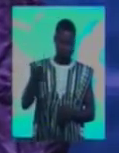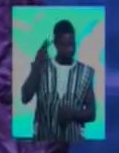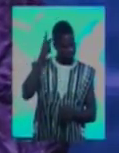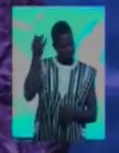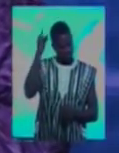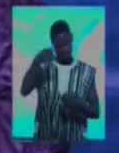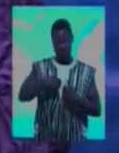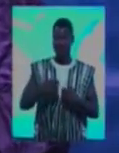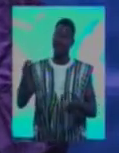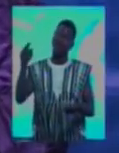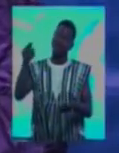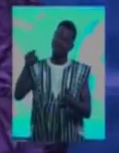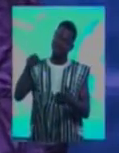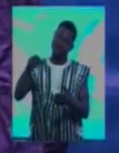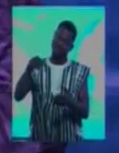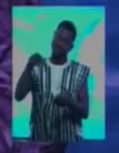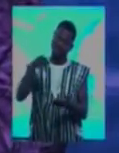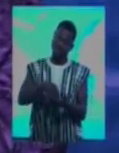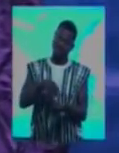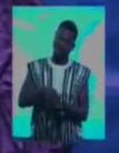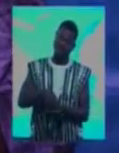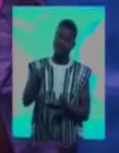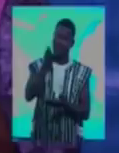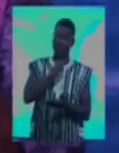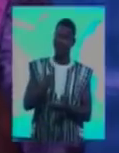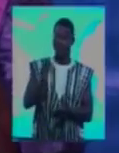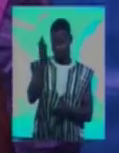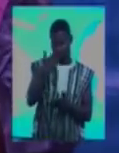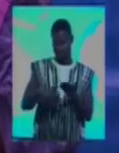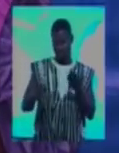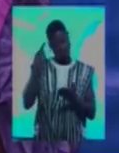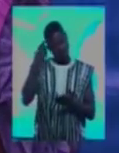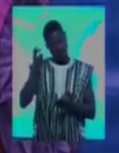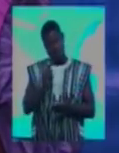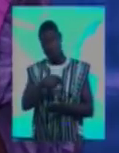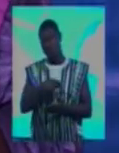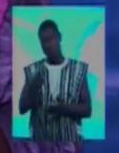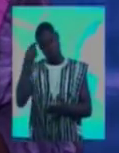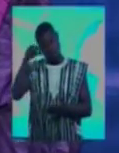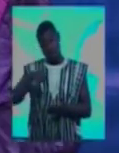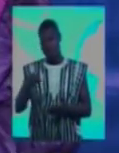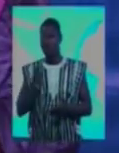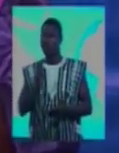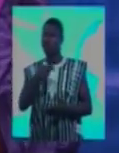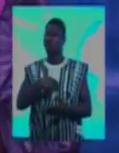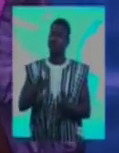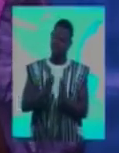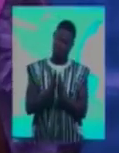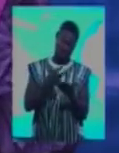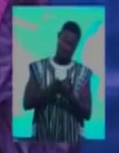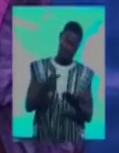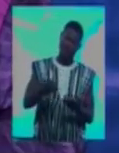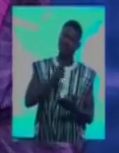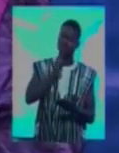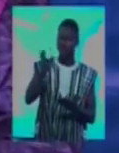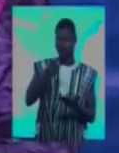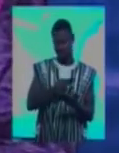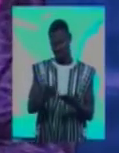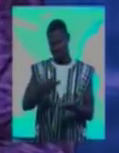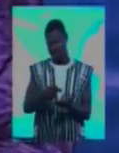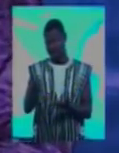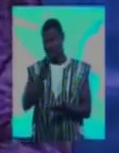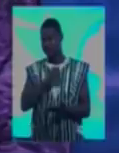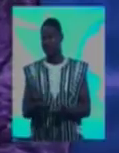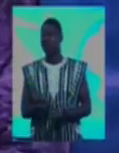encore la marge pour nous, pour que nos livres soient lus, parce qu'il y a encore un besoin, une envie